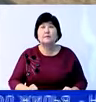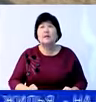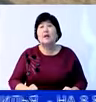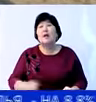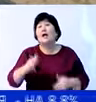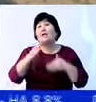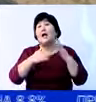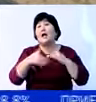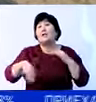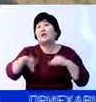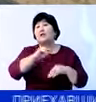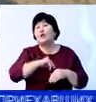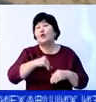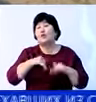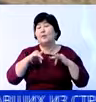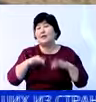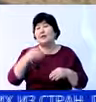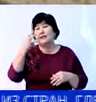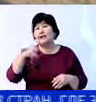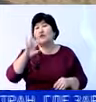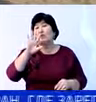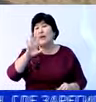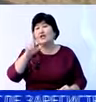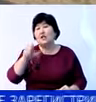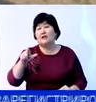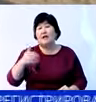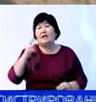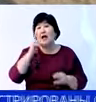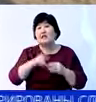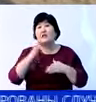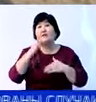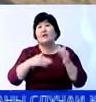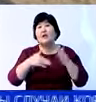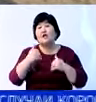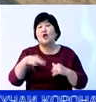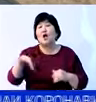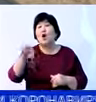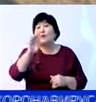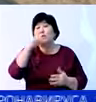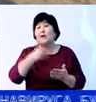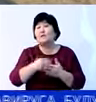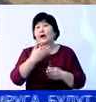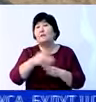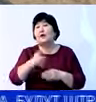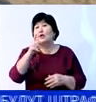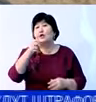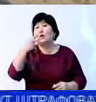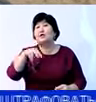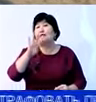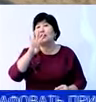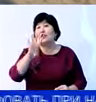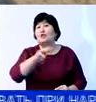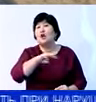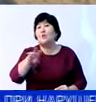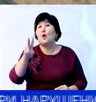На строительной площадке задействовано 35 человек. На завершение строительства из областного бюджета выделено 124